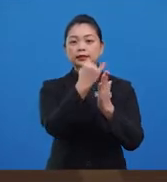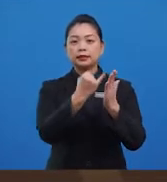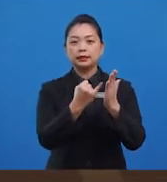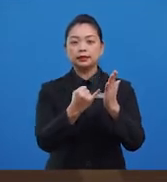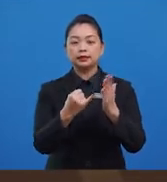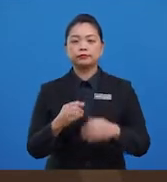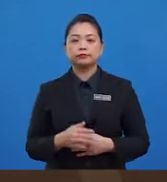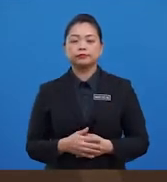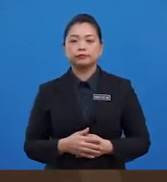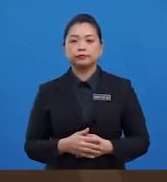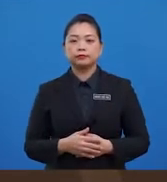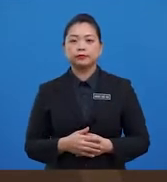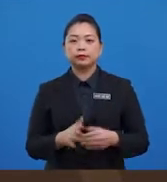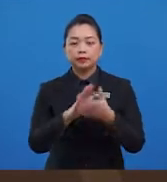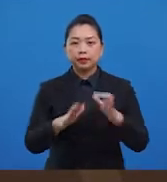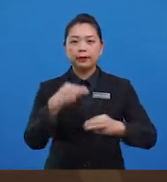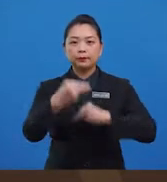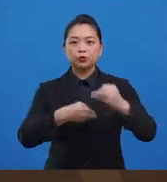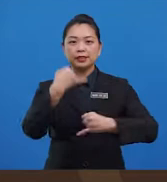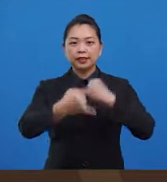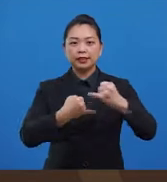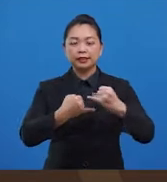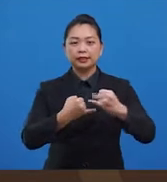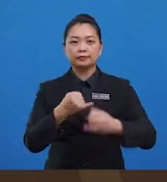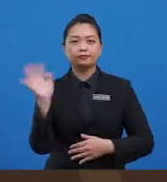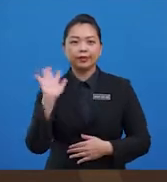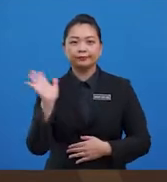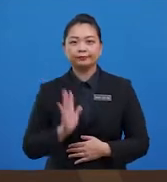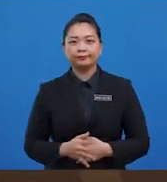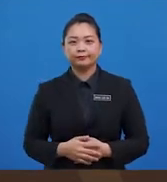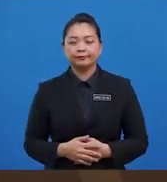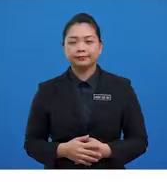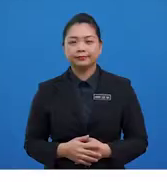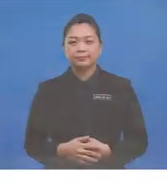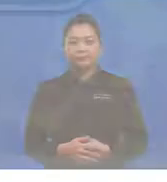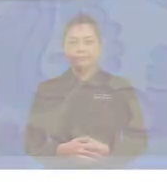seni visual seterusnya. Selamat maju jaya dan bye-bye.